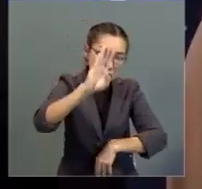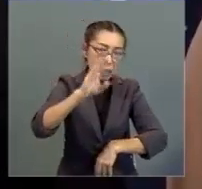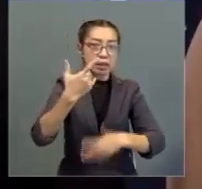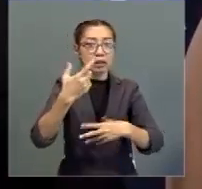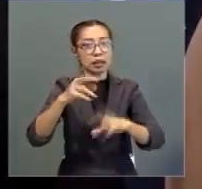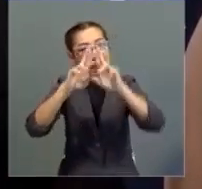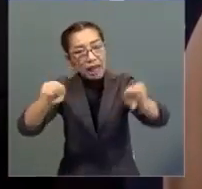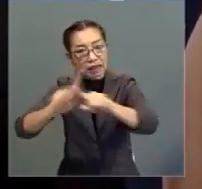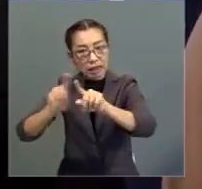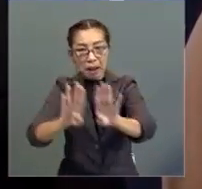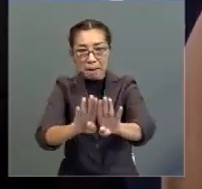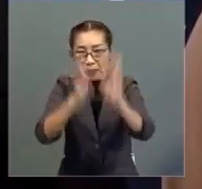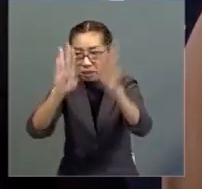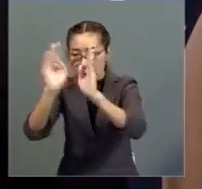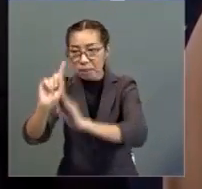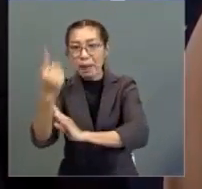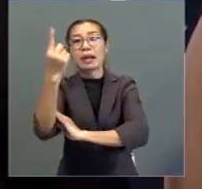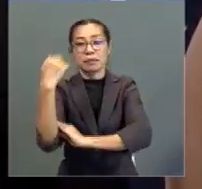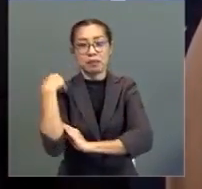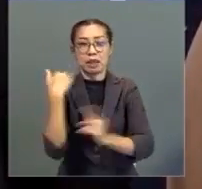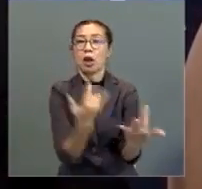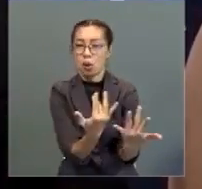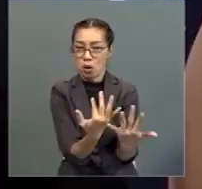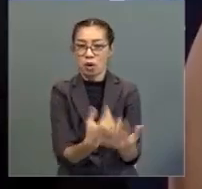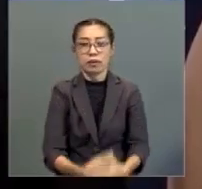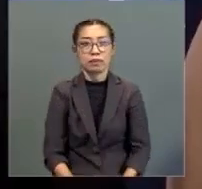ดูแต่ดีที่น่าจะช่วยเหลืออีกนิดหนึ่งนะ